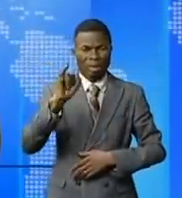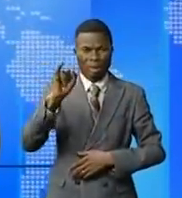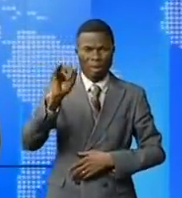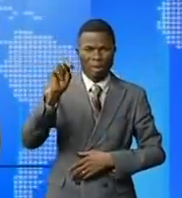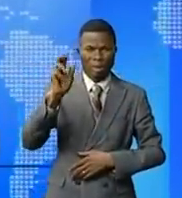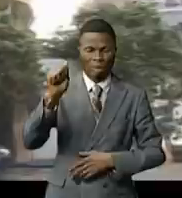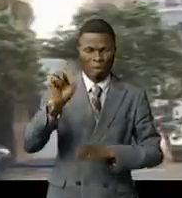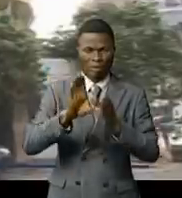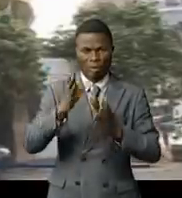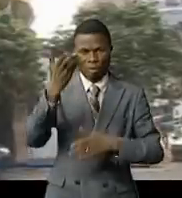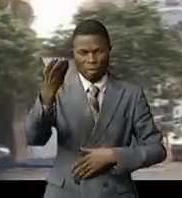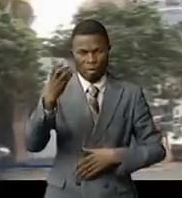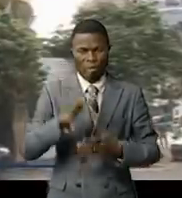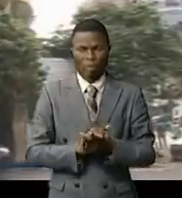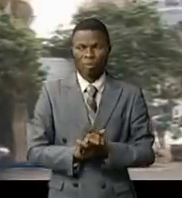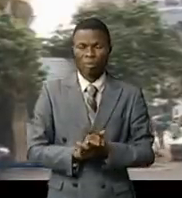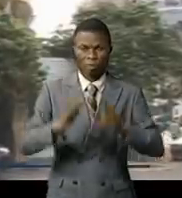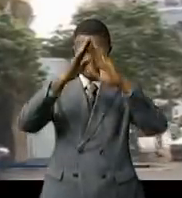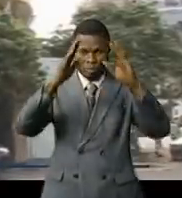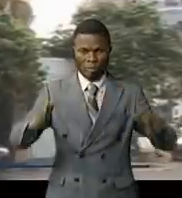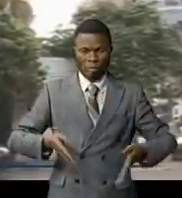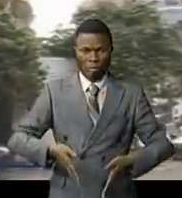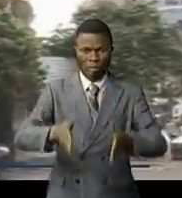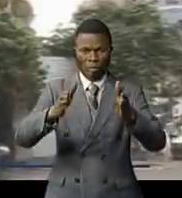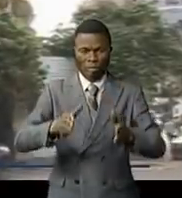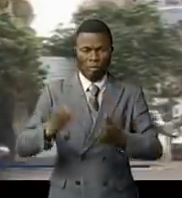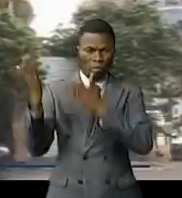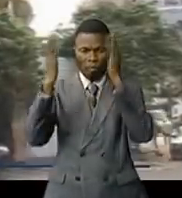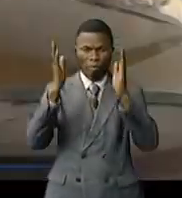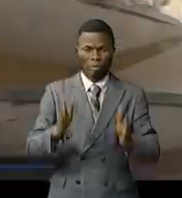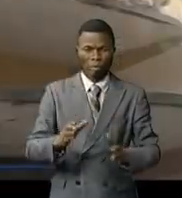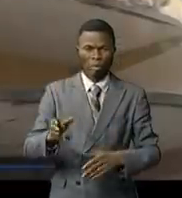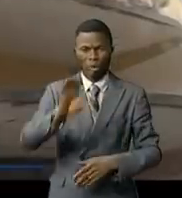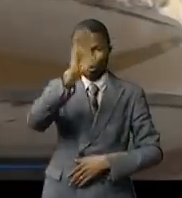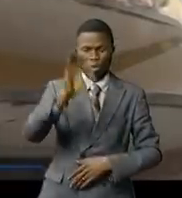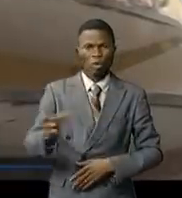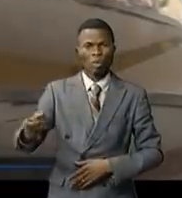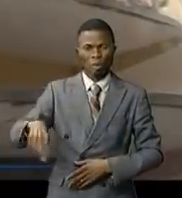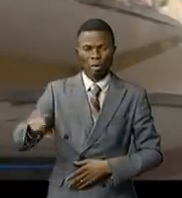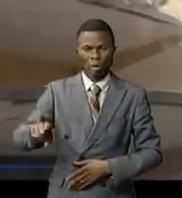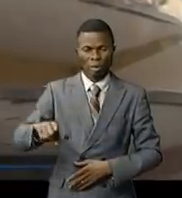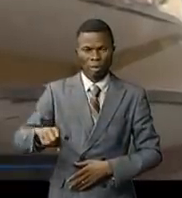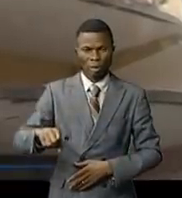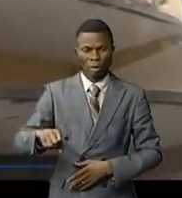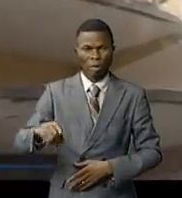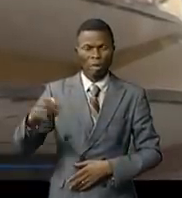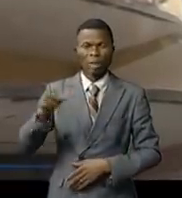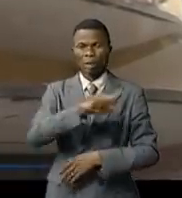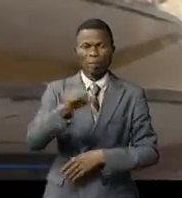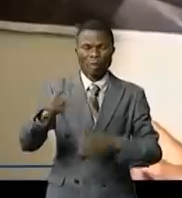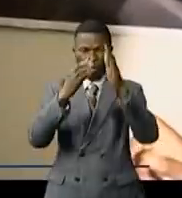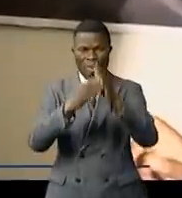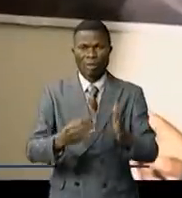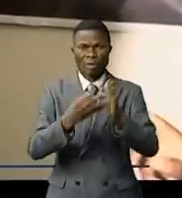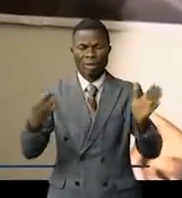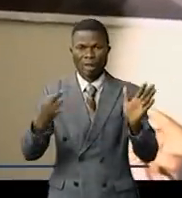sigle. Regardez. Cet immeuble, situé sur l'avenue du commerce dans la commune de la Gombe, abrite depuis